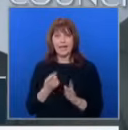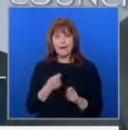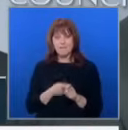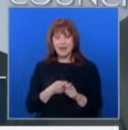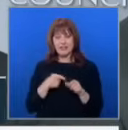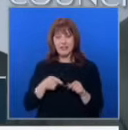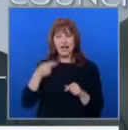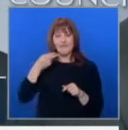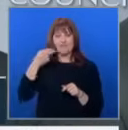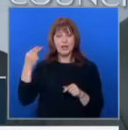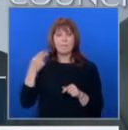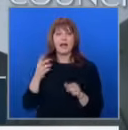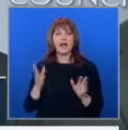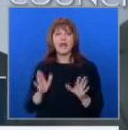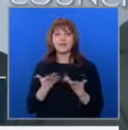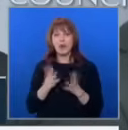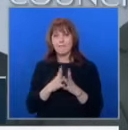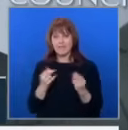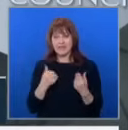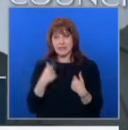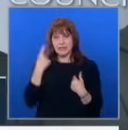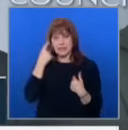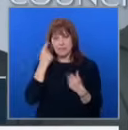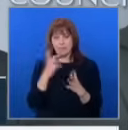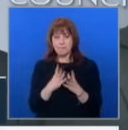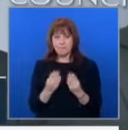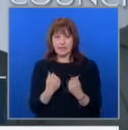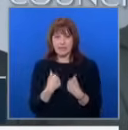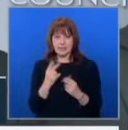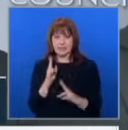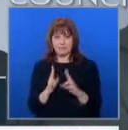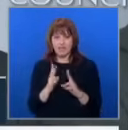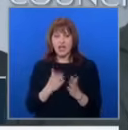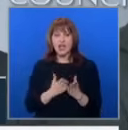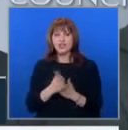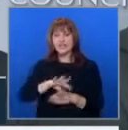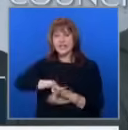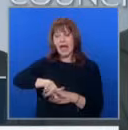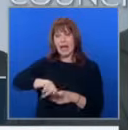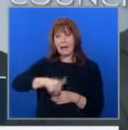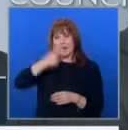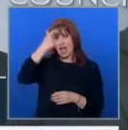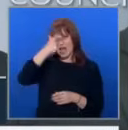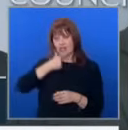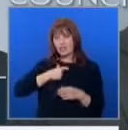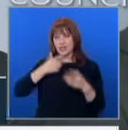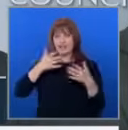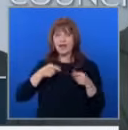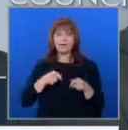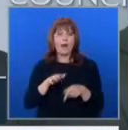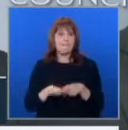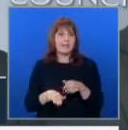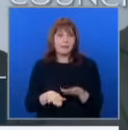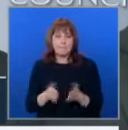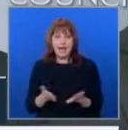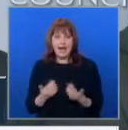тази фирма е станало без мое знание, без мое съгласие, чрез кражба на личните ми данни, а това е престъпление. И